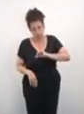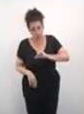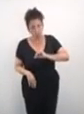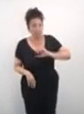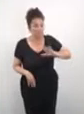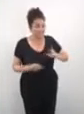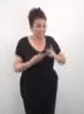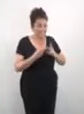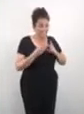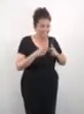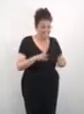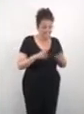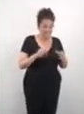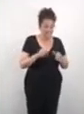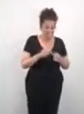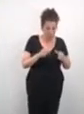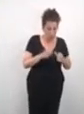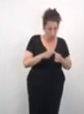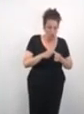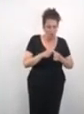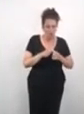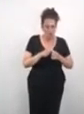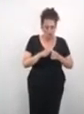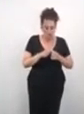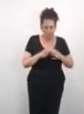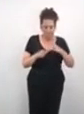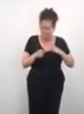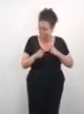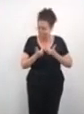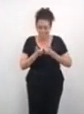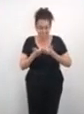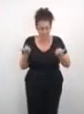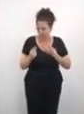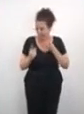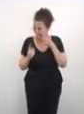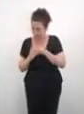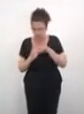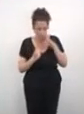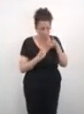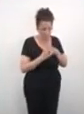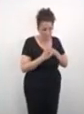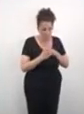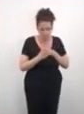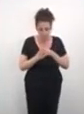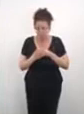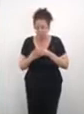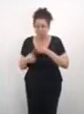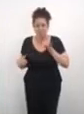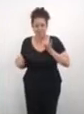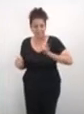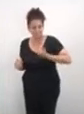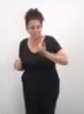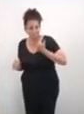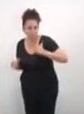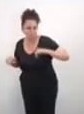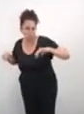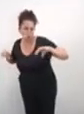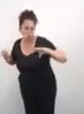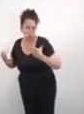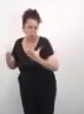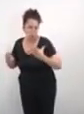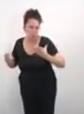l'ordre, d'enquête et de lutte contre le trafic de stupéfiants et la criminalité organisée. C'est